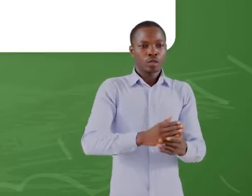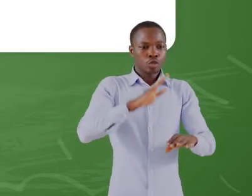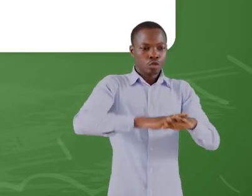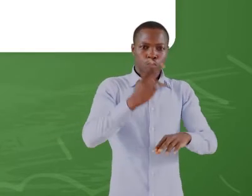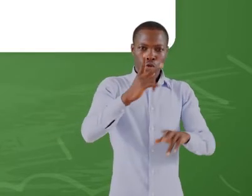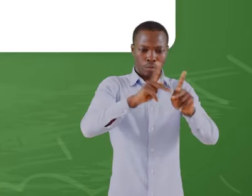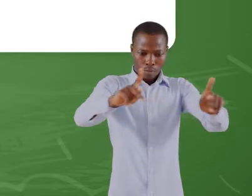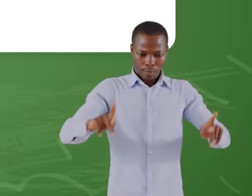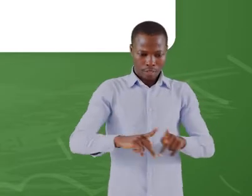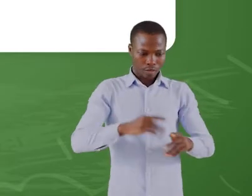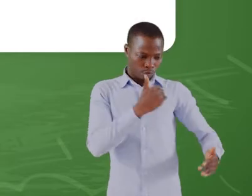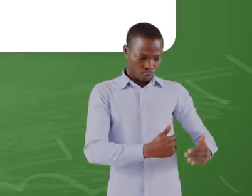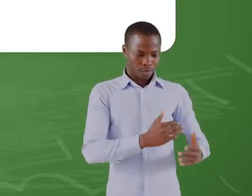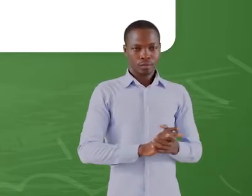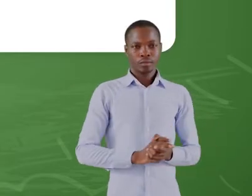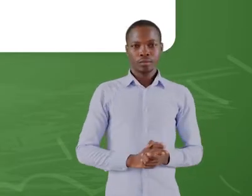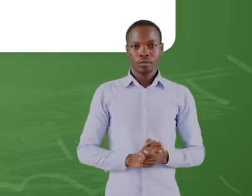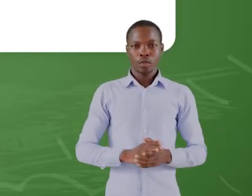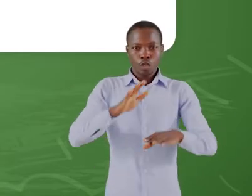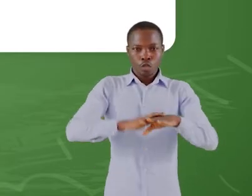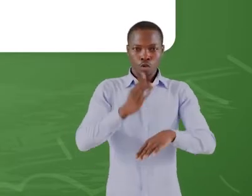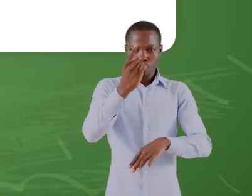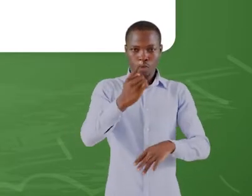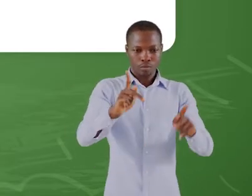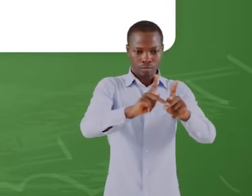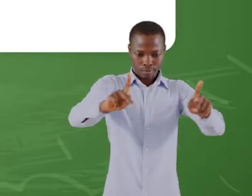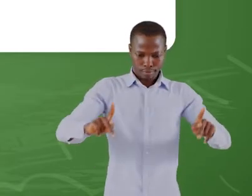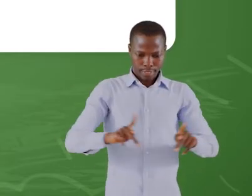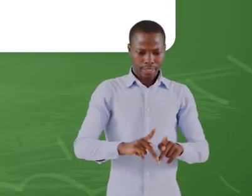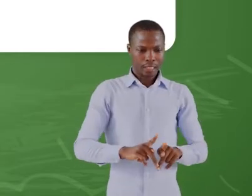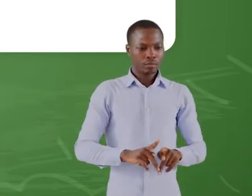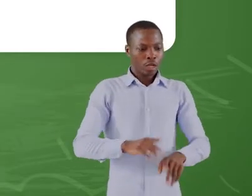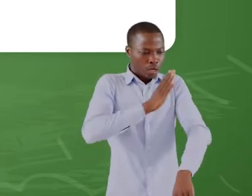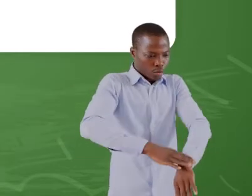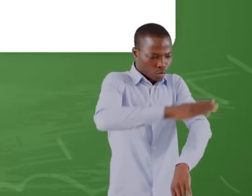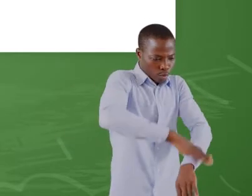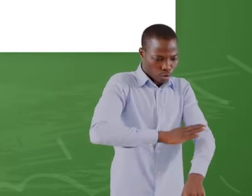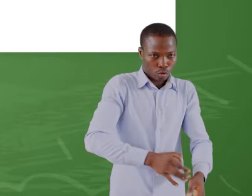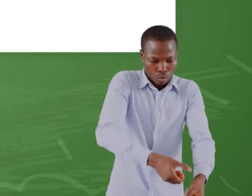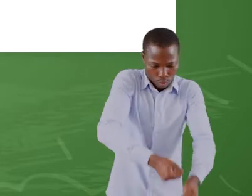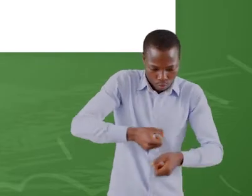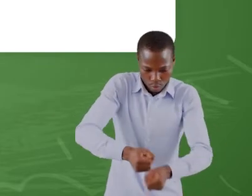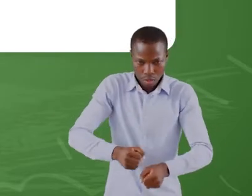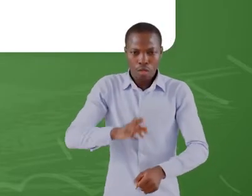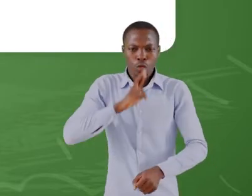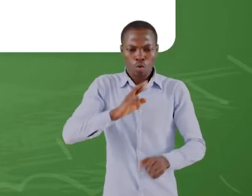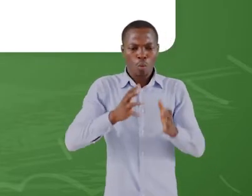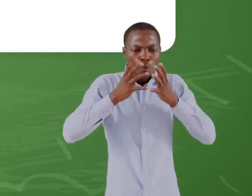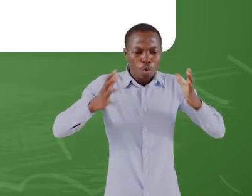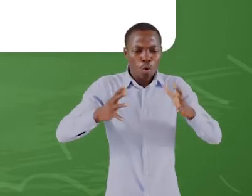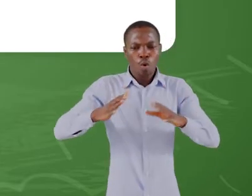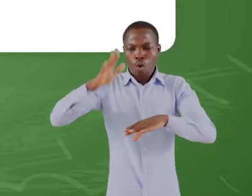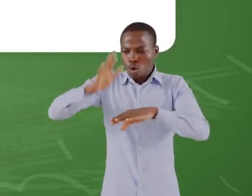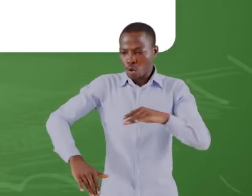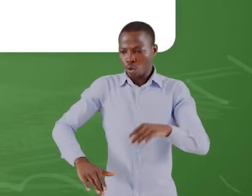2 parcelles voisines. Sur l'une des parcelles, les tubercules récoltés sont plus